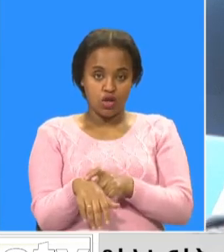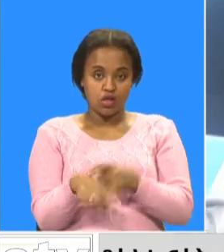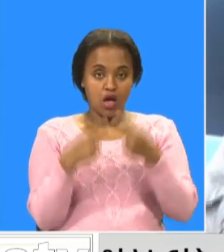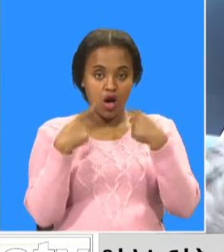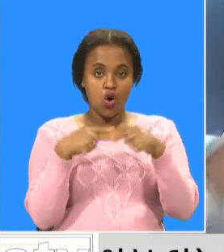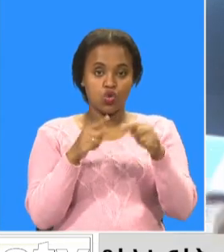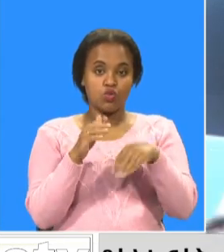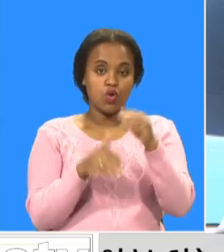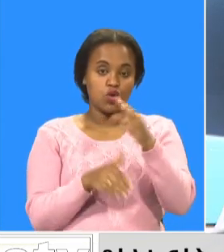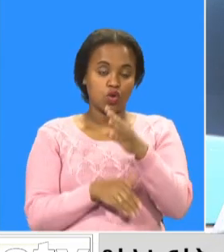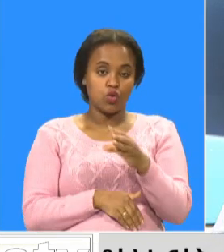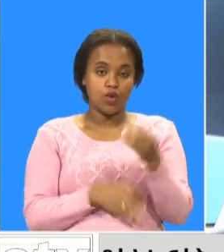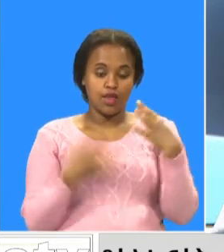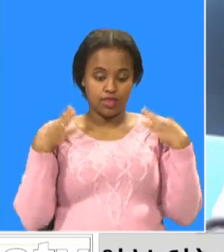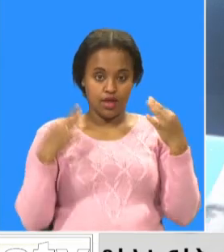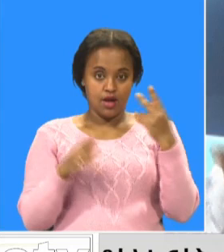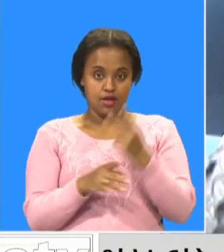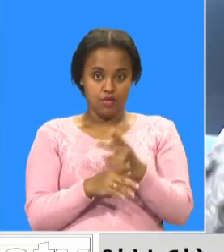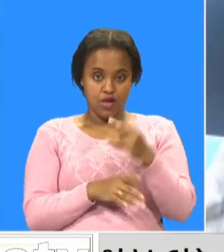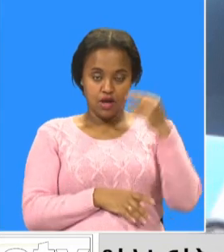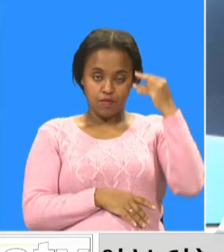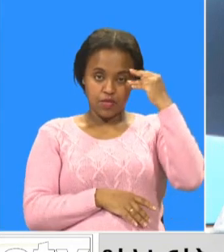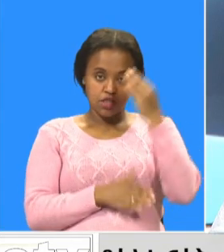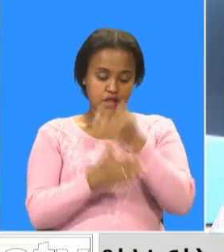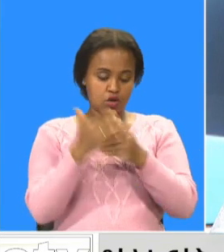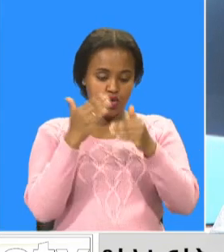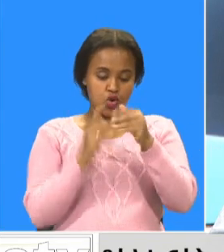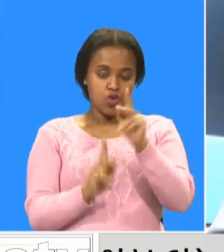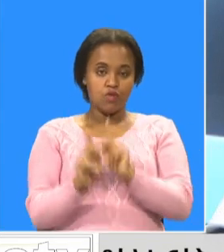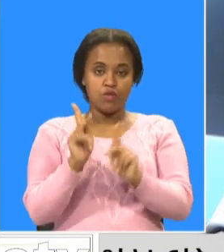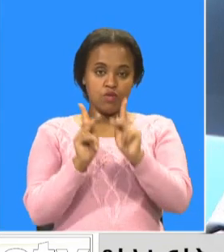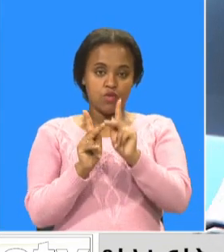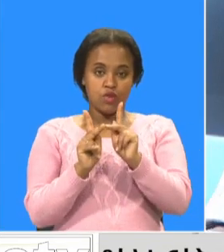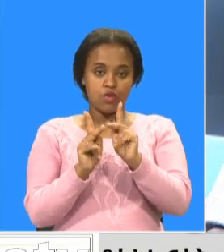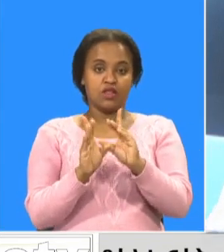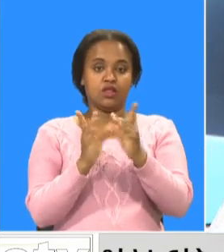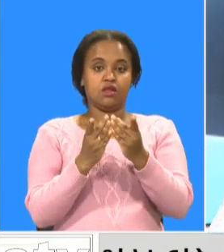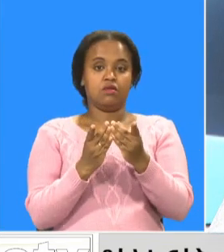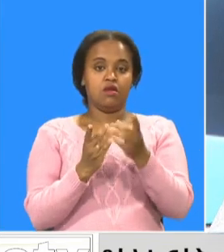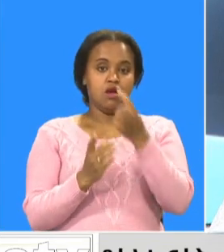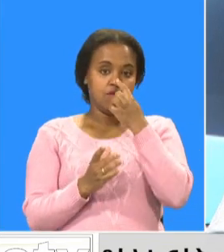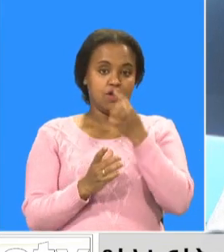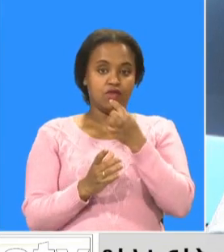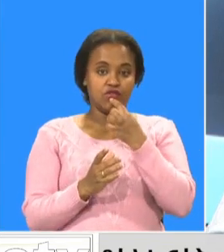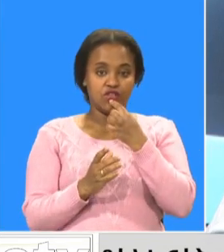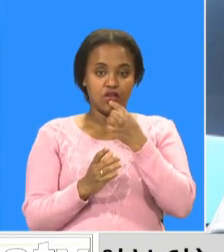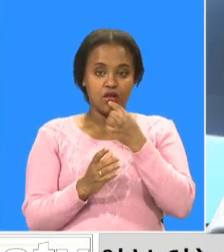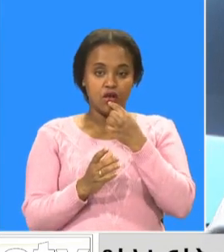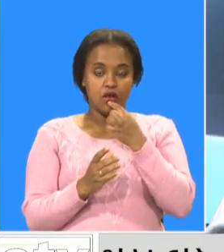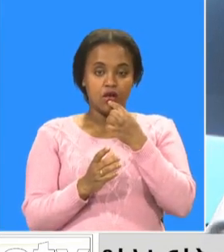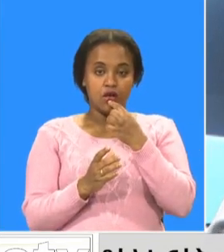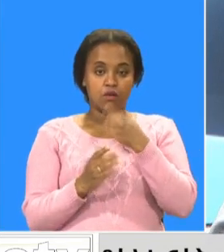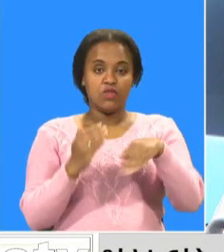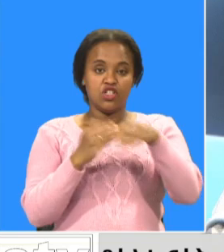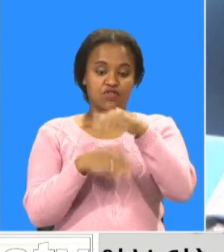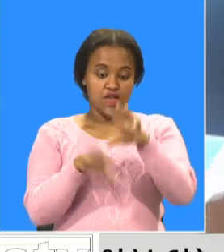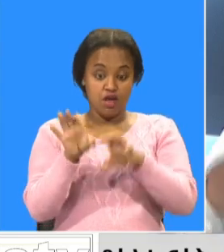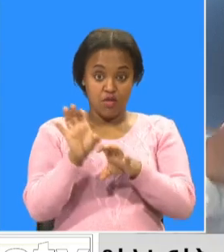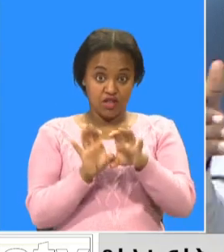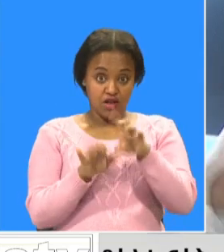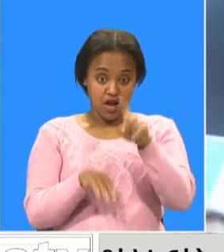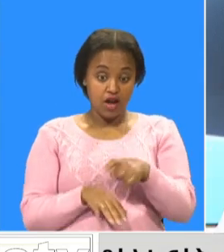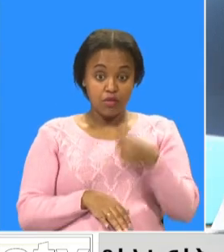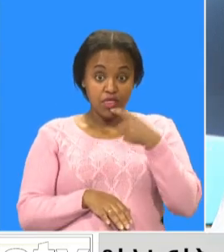ማውጣቱና ጤና ጥበቃ ሚኒስቴር ሁሉም ህብረተሰብ ክፍል የአፍና አፍንጫ መሸፈኛ ማድረግ አለበት